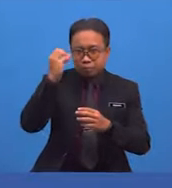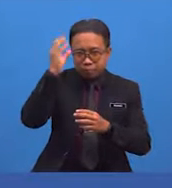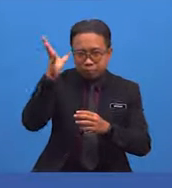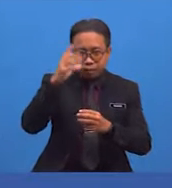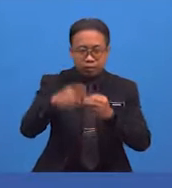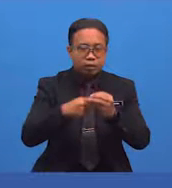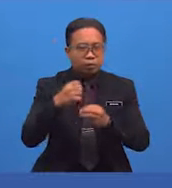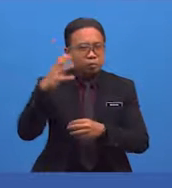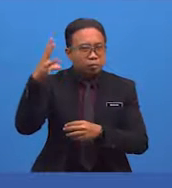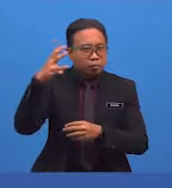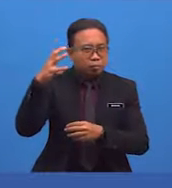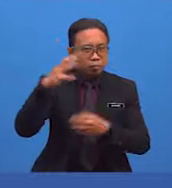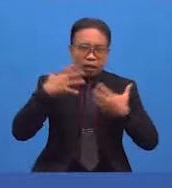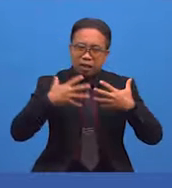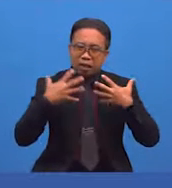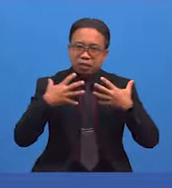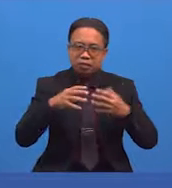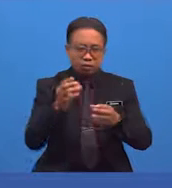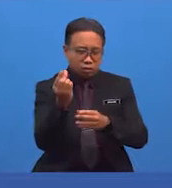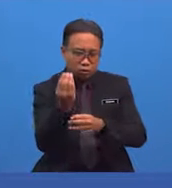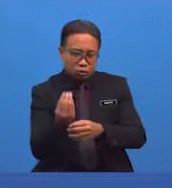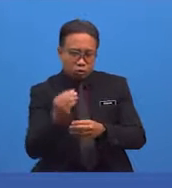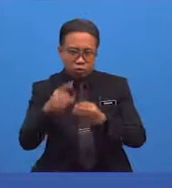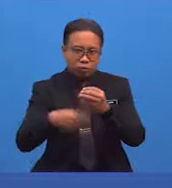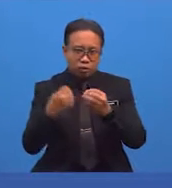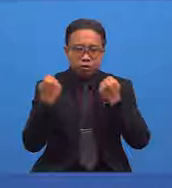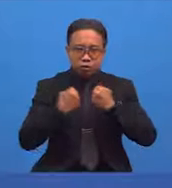dipanaskan dan mengecut apabila disejukkan.